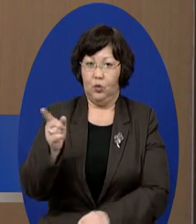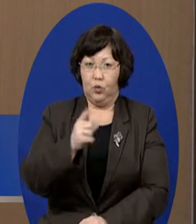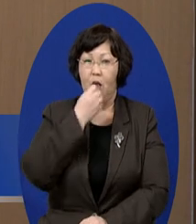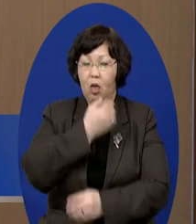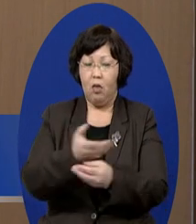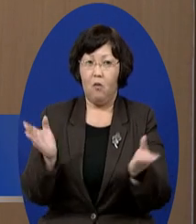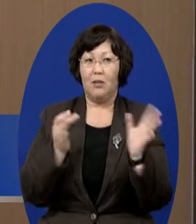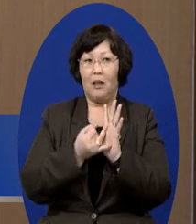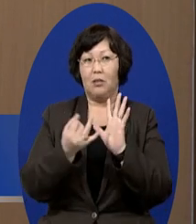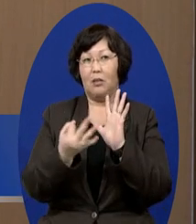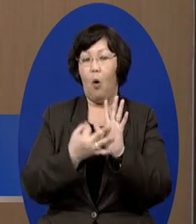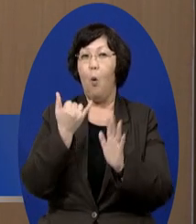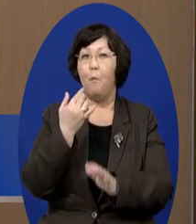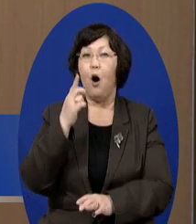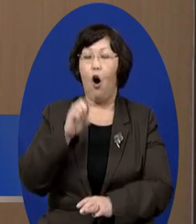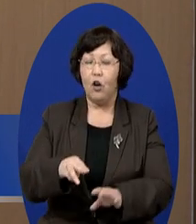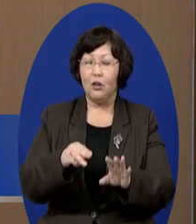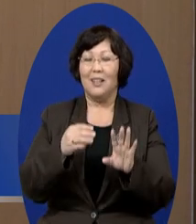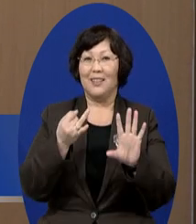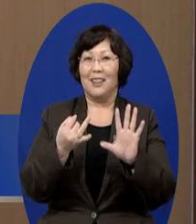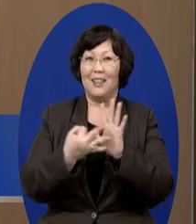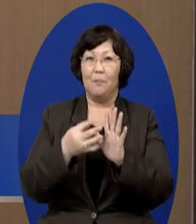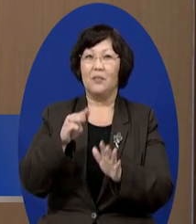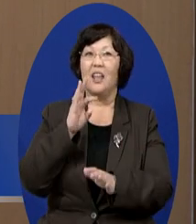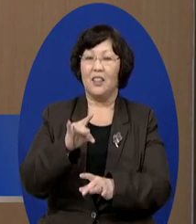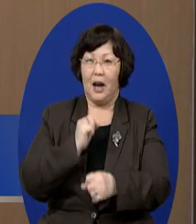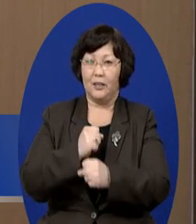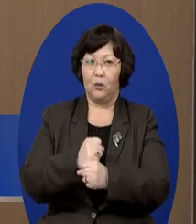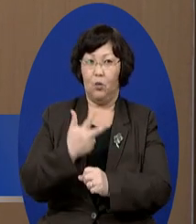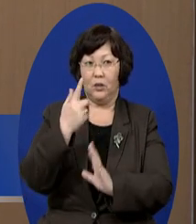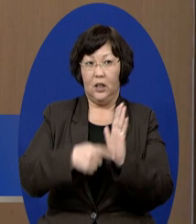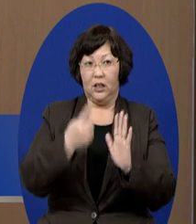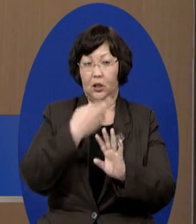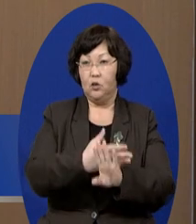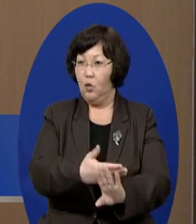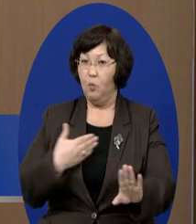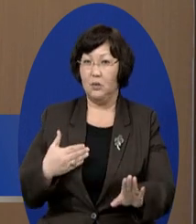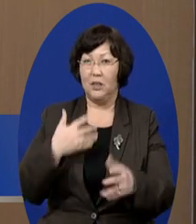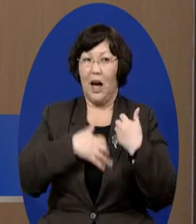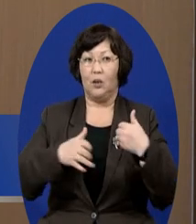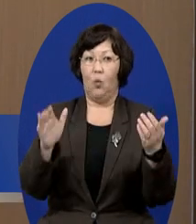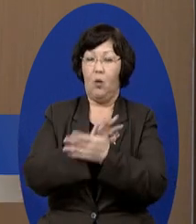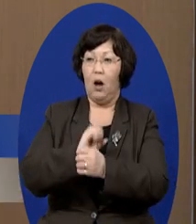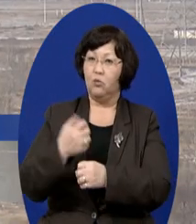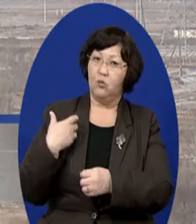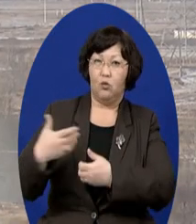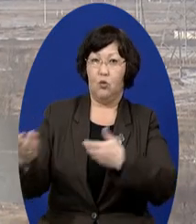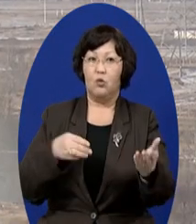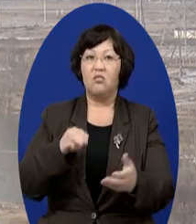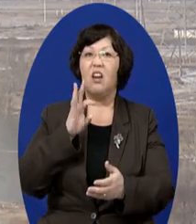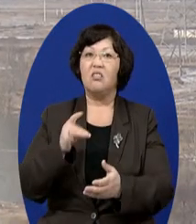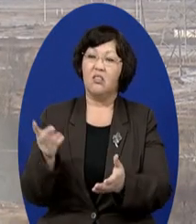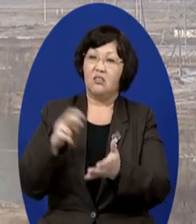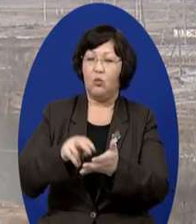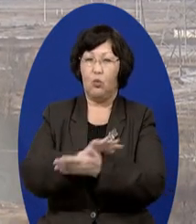тендерийн ажлыг 3 сарын 1-ний дотор яаралтай одоо зарлаж дуусгаж ажлыг эхлүүлэх ёстой гэдэг ийм албан үүрэг даалгаврыг өгсөн.